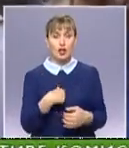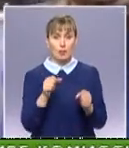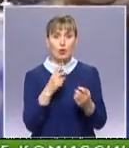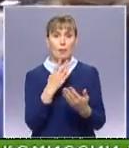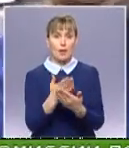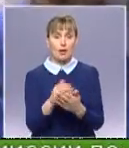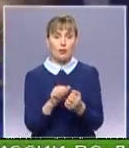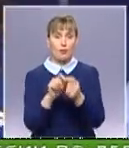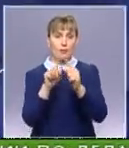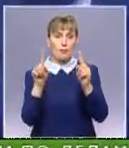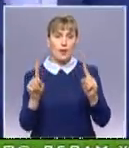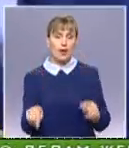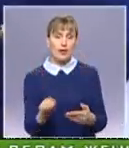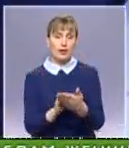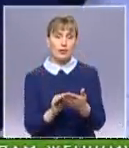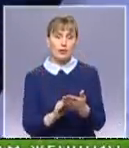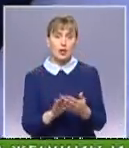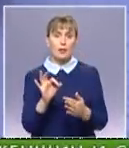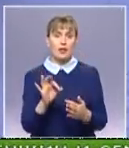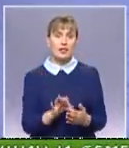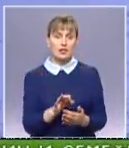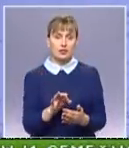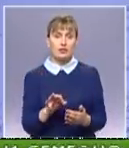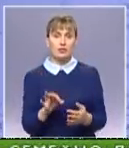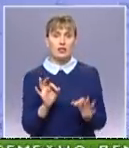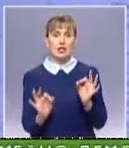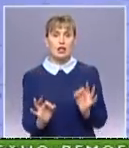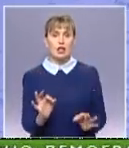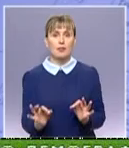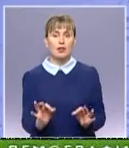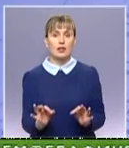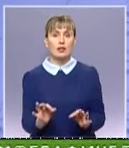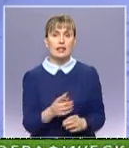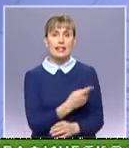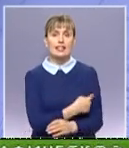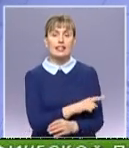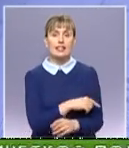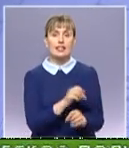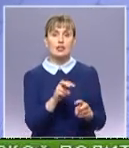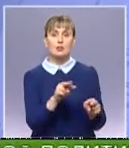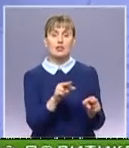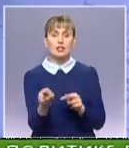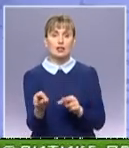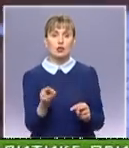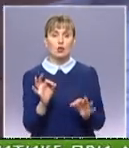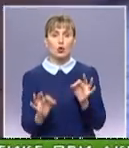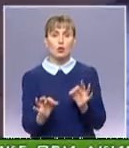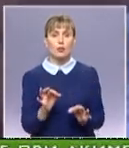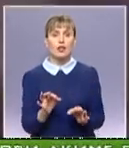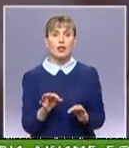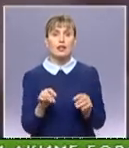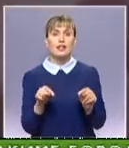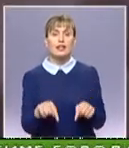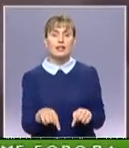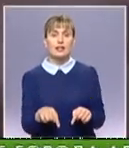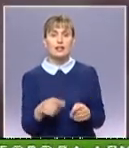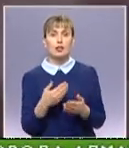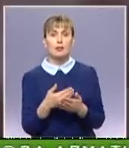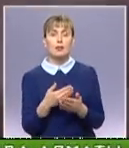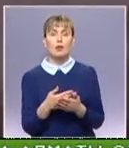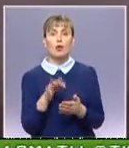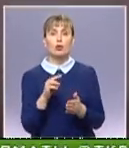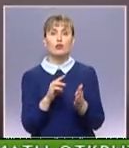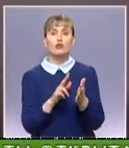я могу сейчас показать, вот не превышает санитарные допустимые нормы. Здесь вот допустим